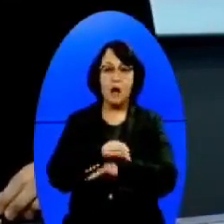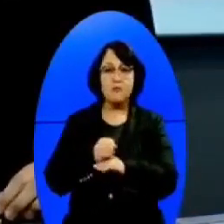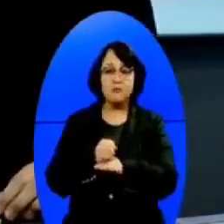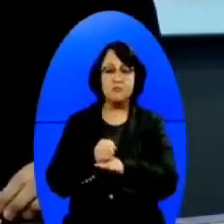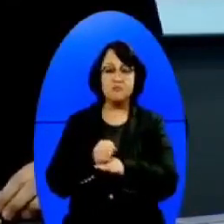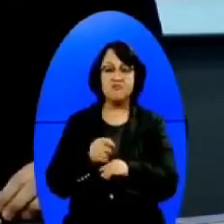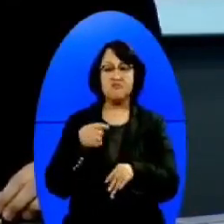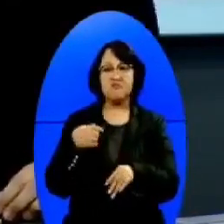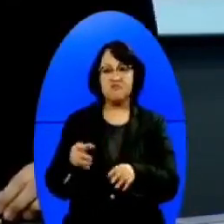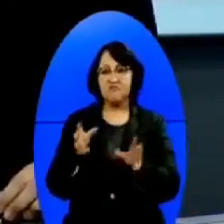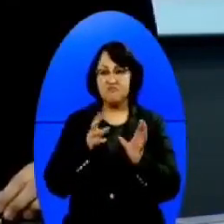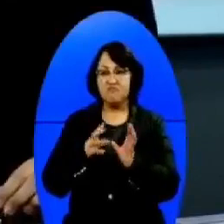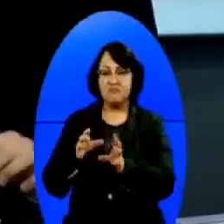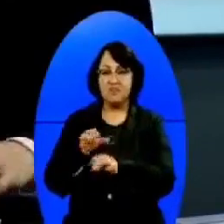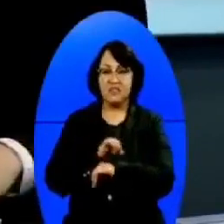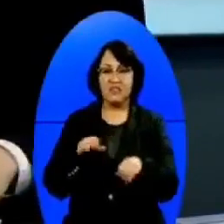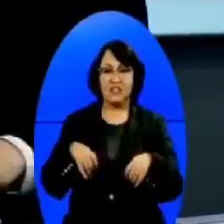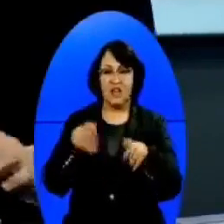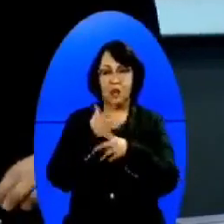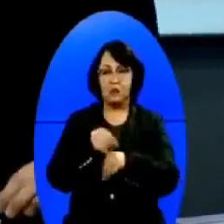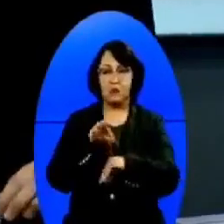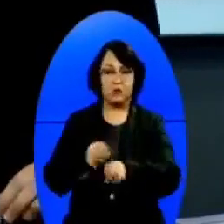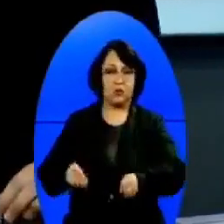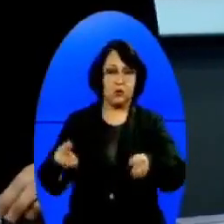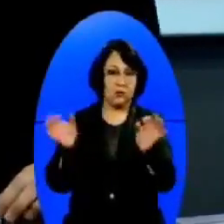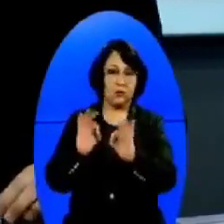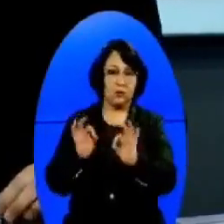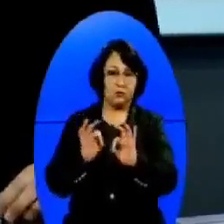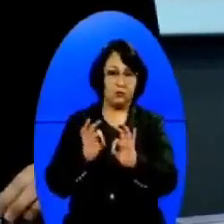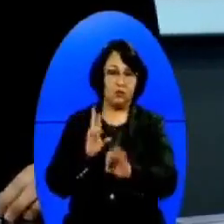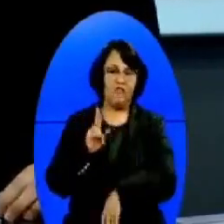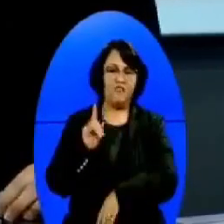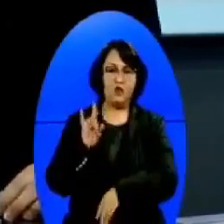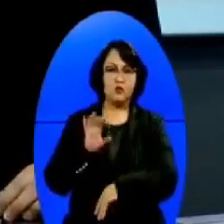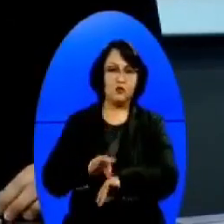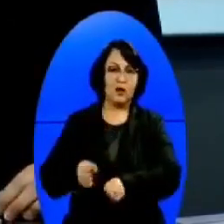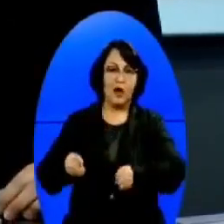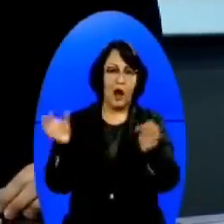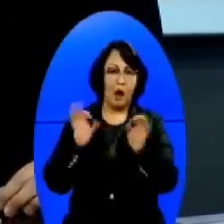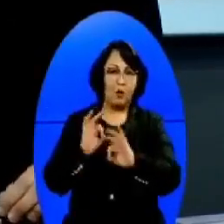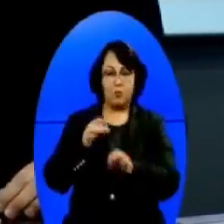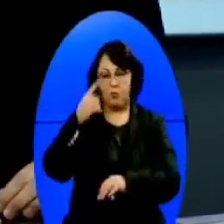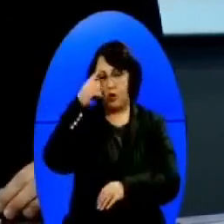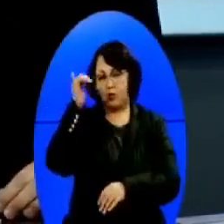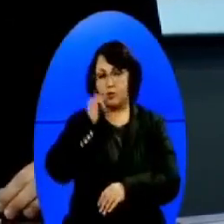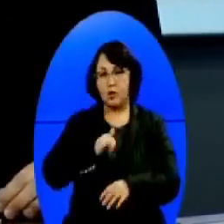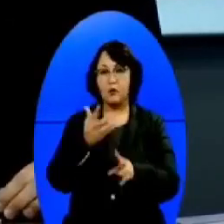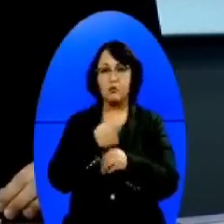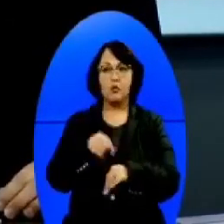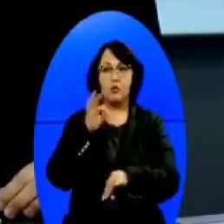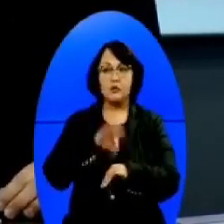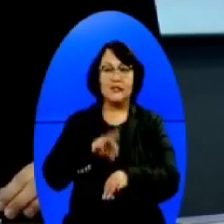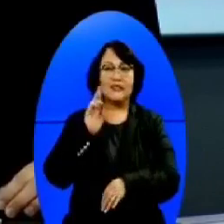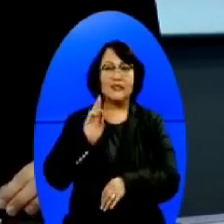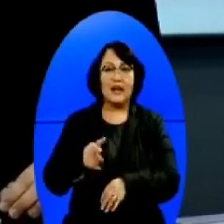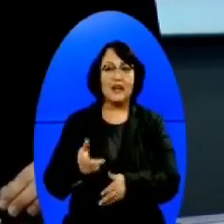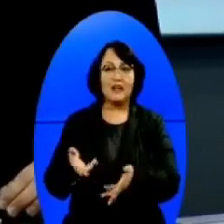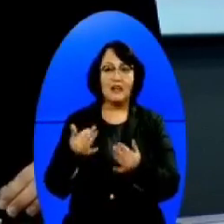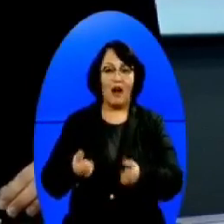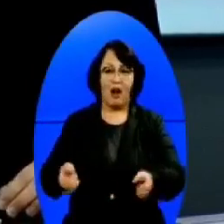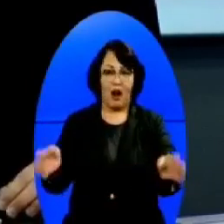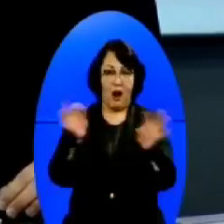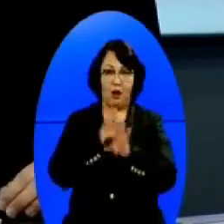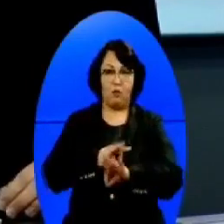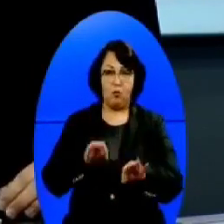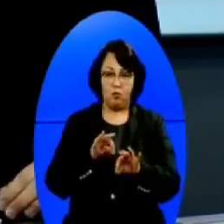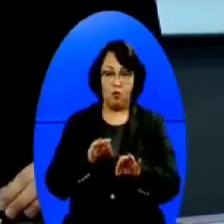Цингиргит, Коронавирус, Халтур Гун, Токток Цумбен. Манолсад коронавирусын халтуурын сэжигтэй тохиолдол бүртгэдэггүйч иргэд тайвширч амны